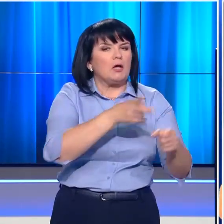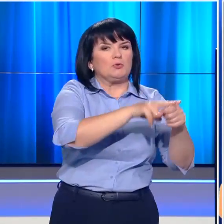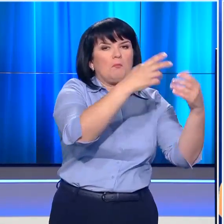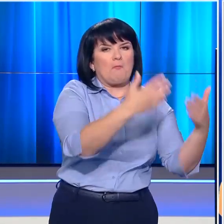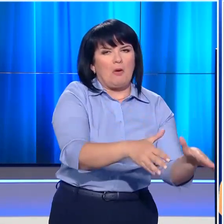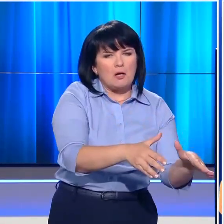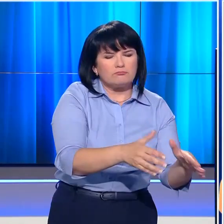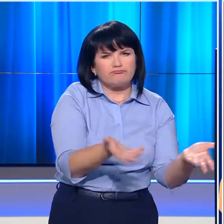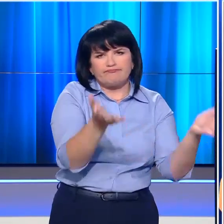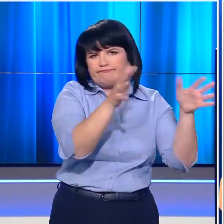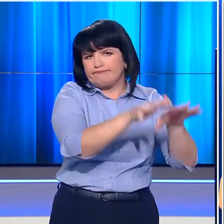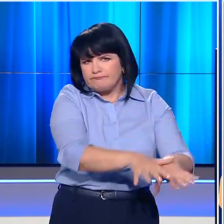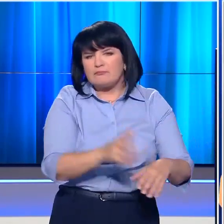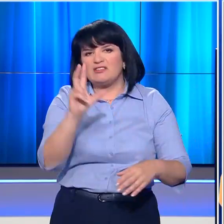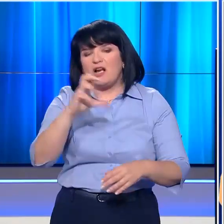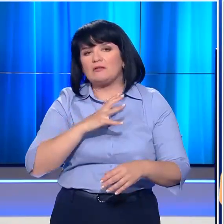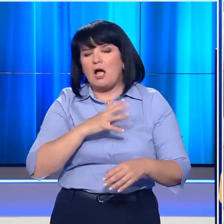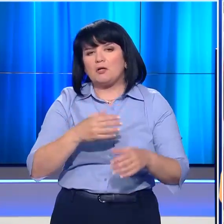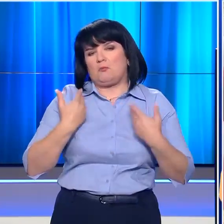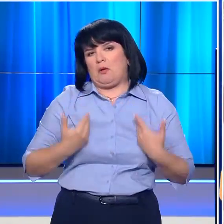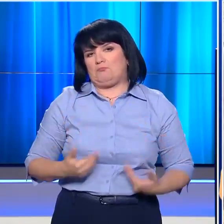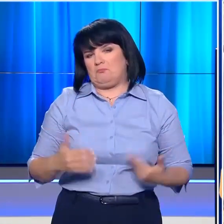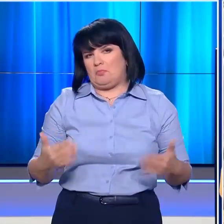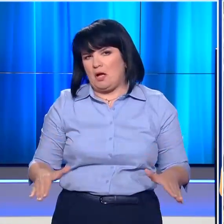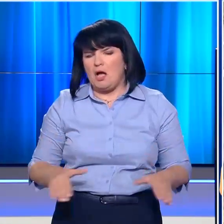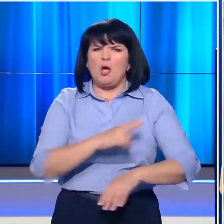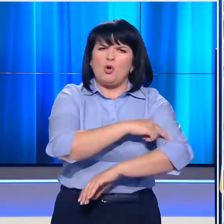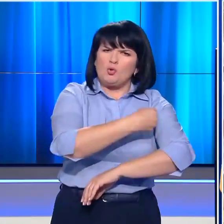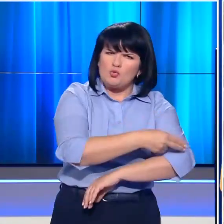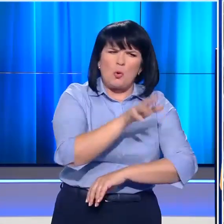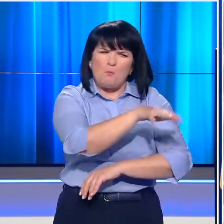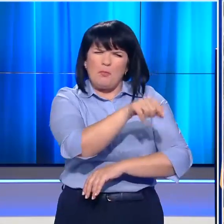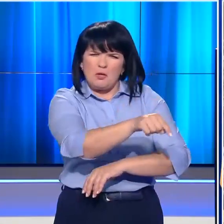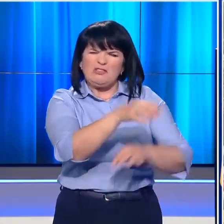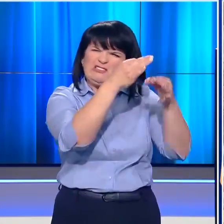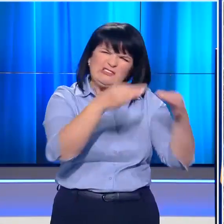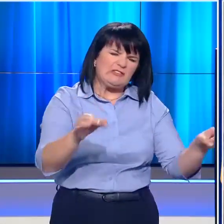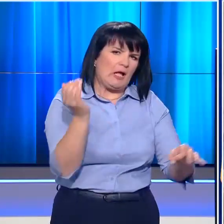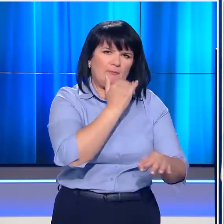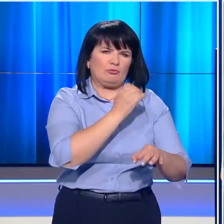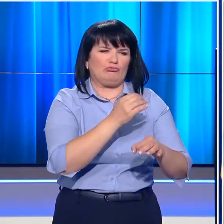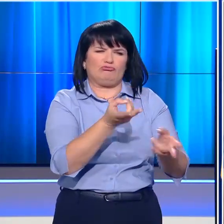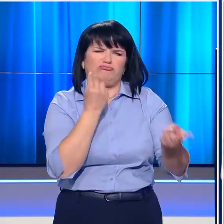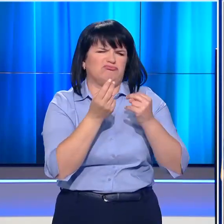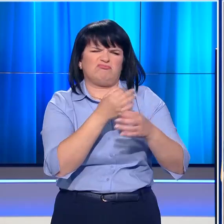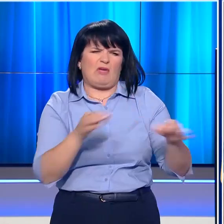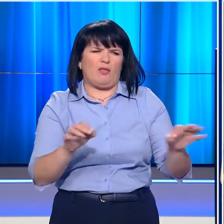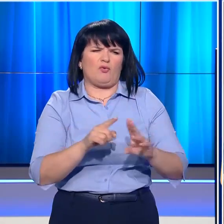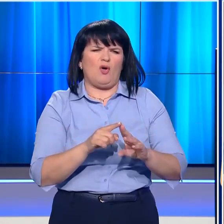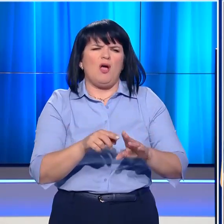στα συντρίμμια. Περισσότεροι από 30 έχουν τραυματιστεί σοβαρά. Νοσοκομείο της περιοχής εκενώθηκε άμεσα.